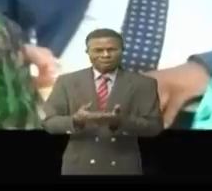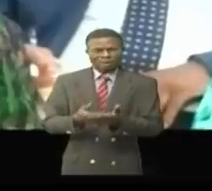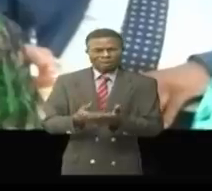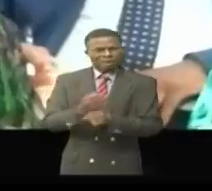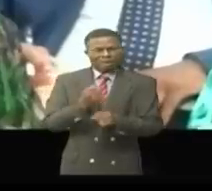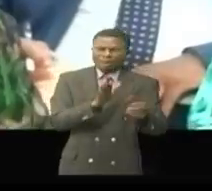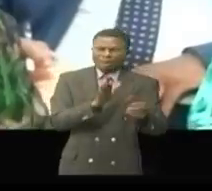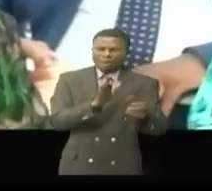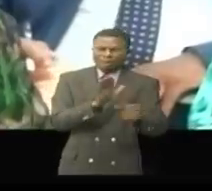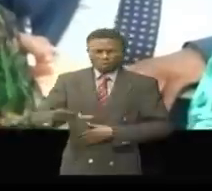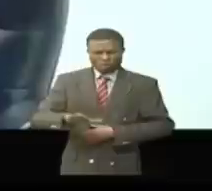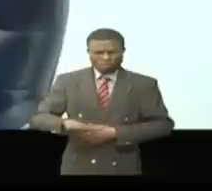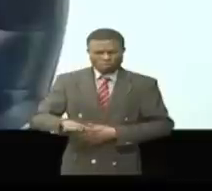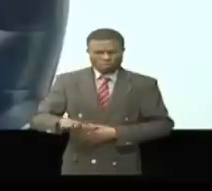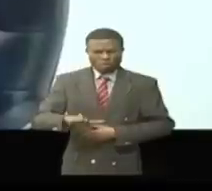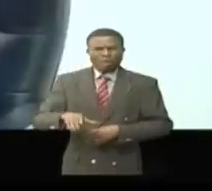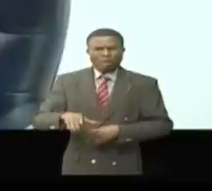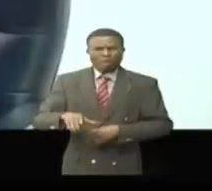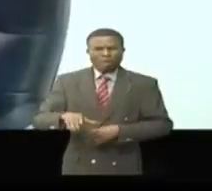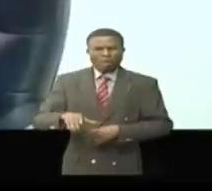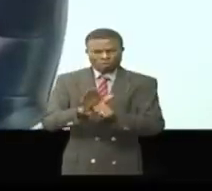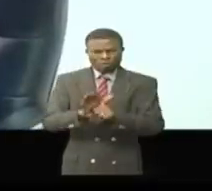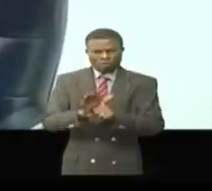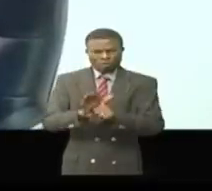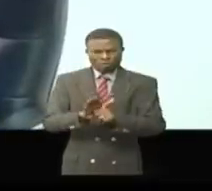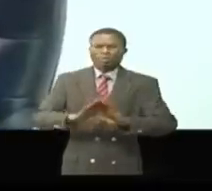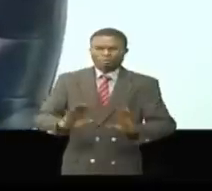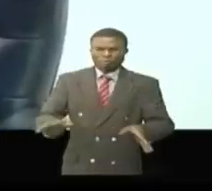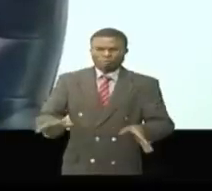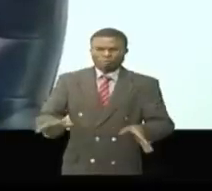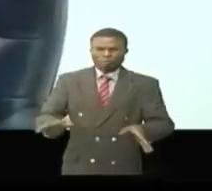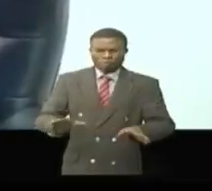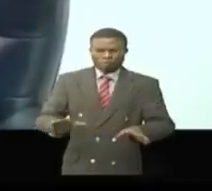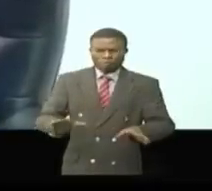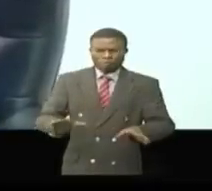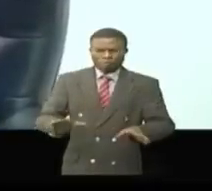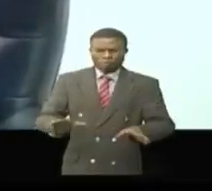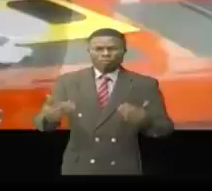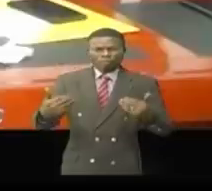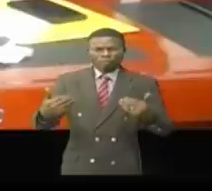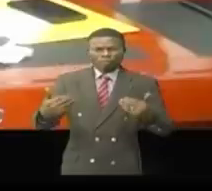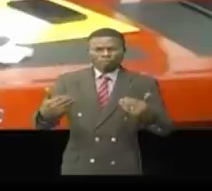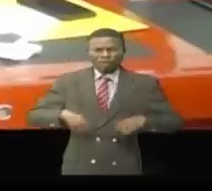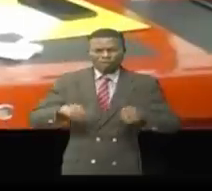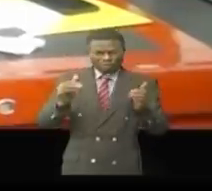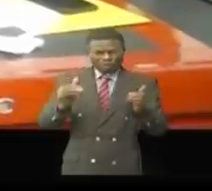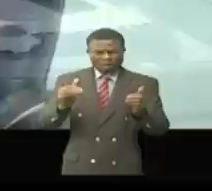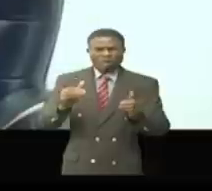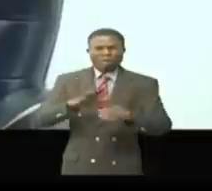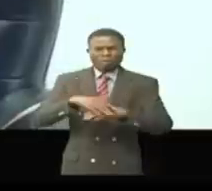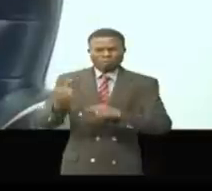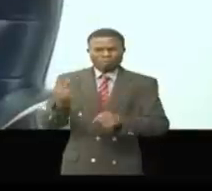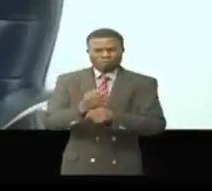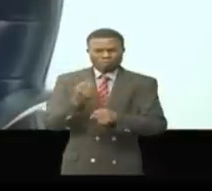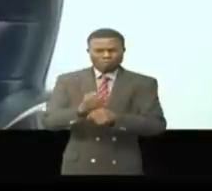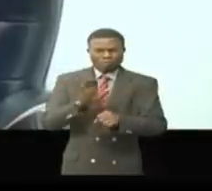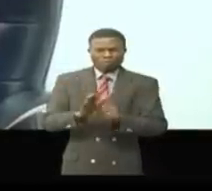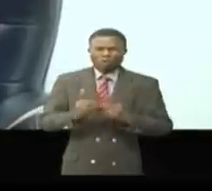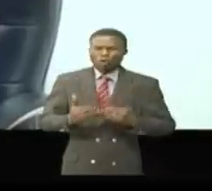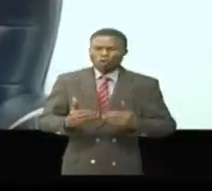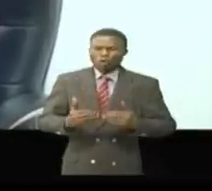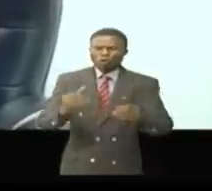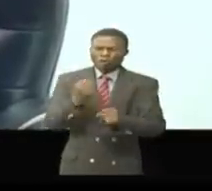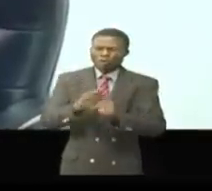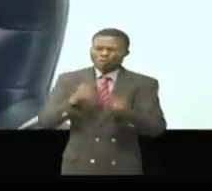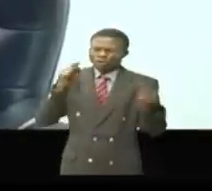pays et qui mérite d'avoir une vie après une riche carrière et de laisser de la